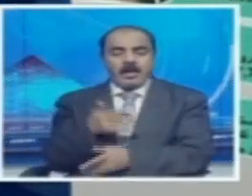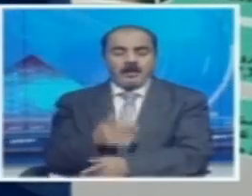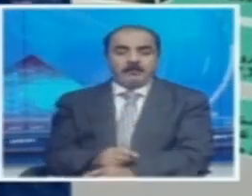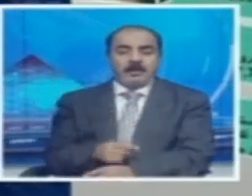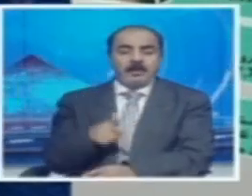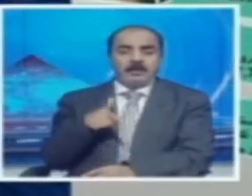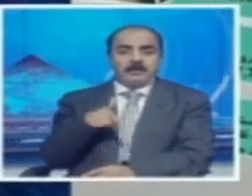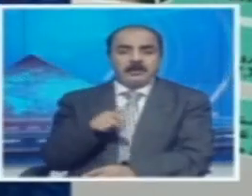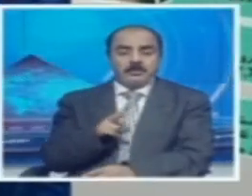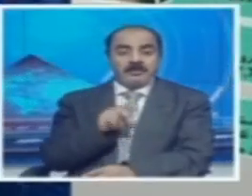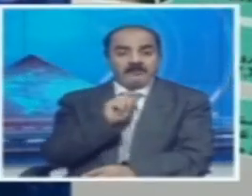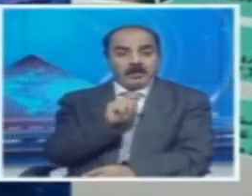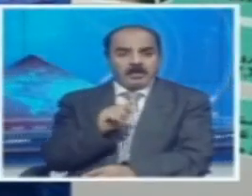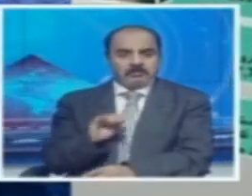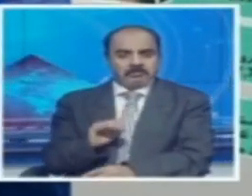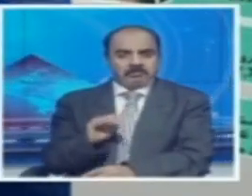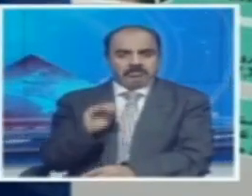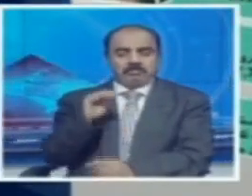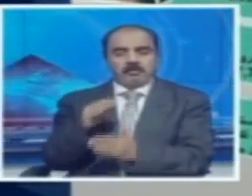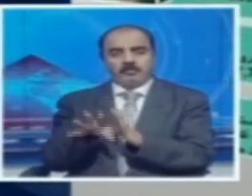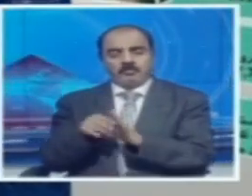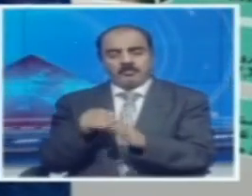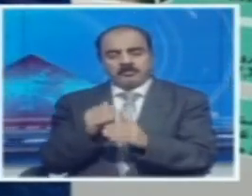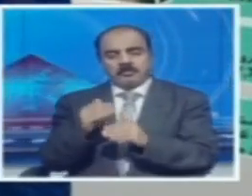1463 مشروعا بنسبة بلغت حوالي